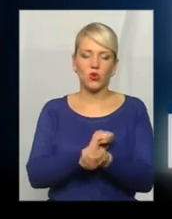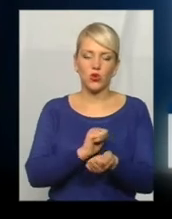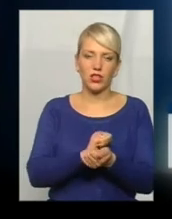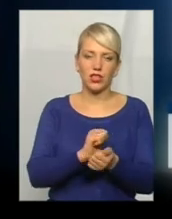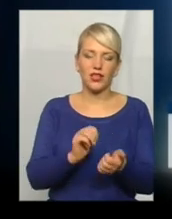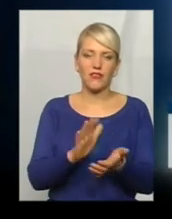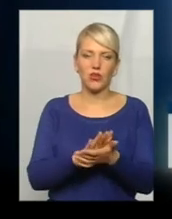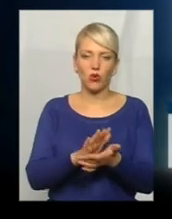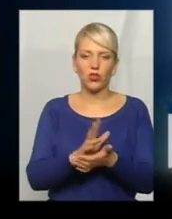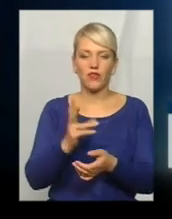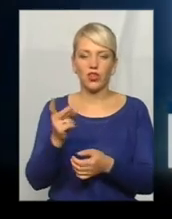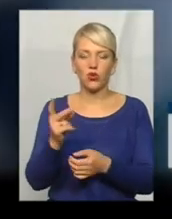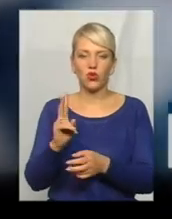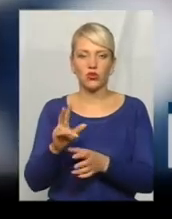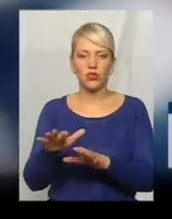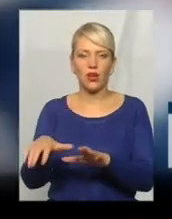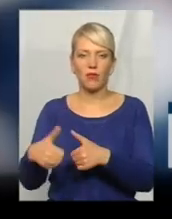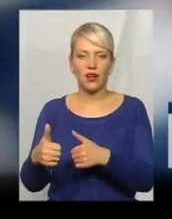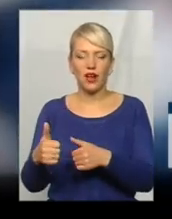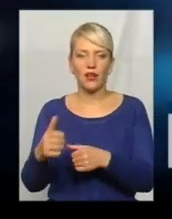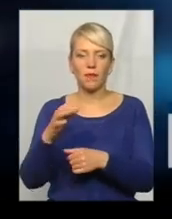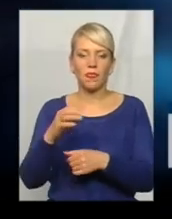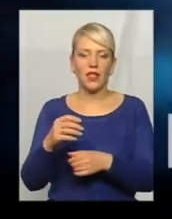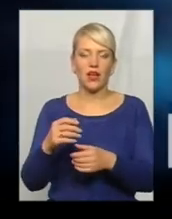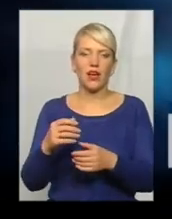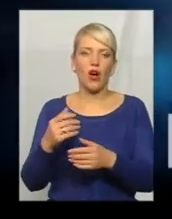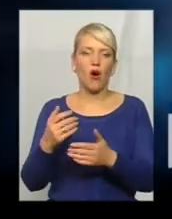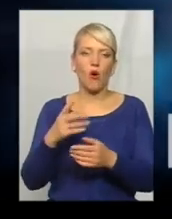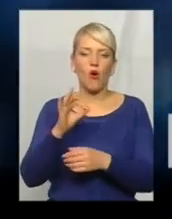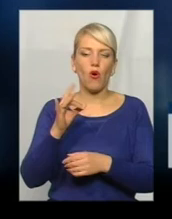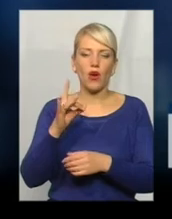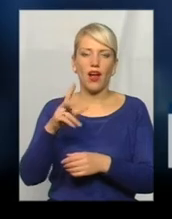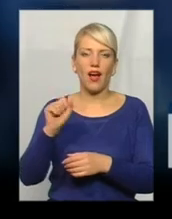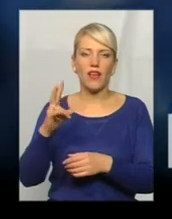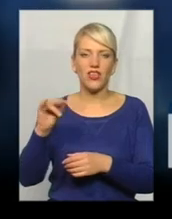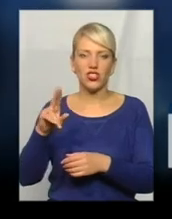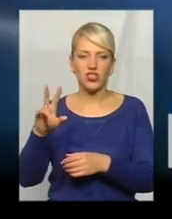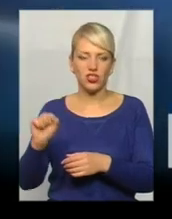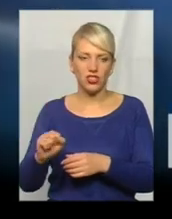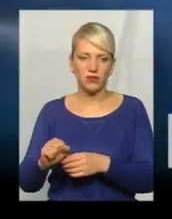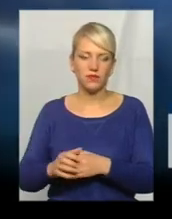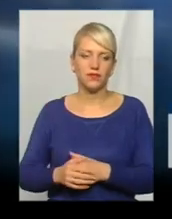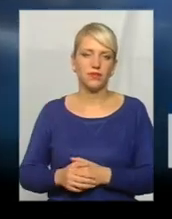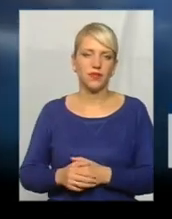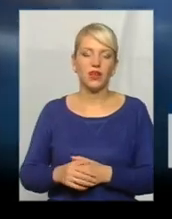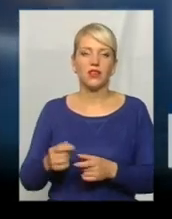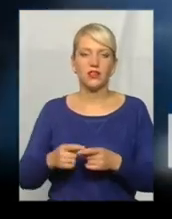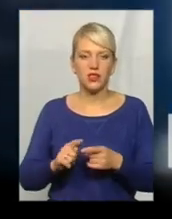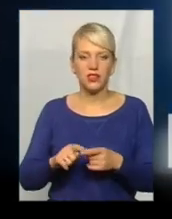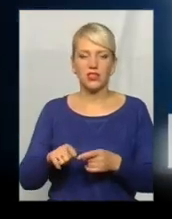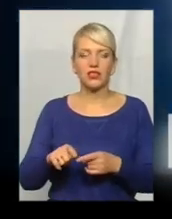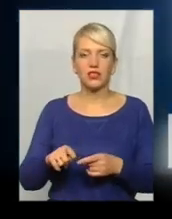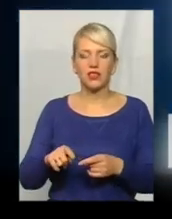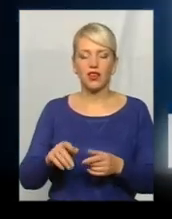який забирає тобто органічні відходи, рештки їсти, засоби гігієни. Це ми їх назвали вологими. Тобто на всіх